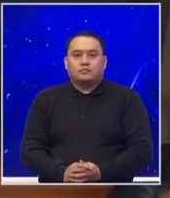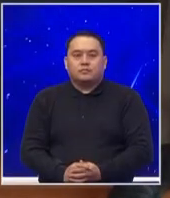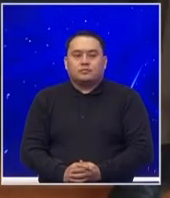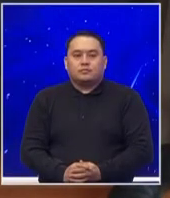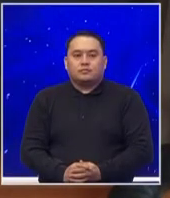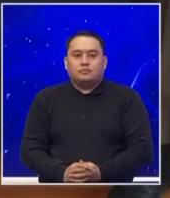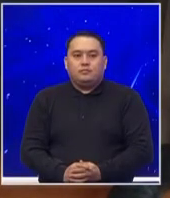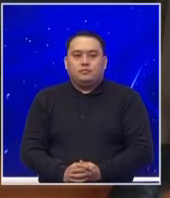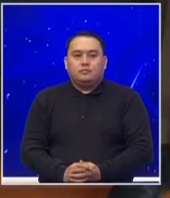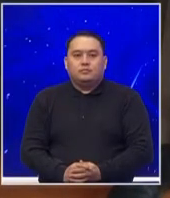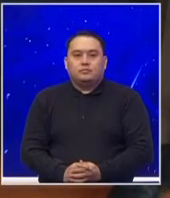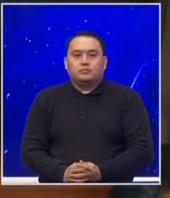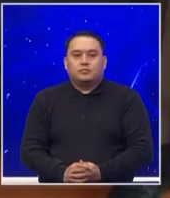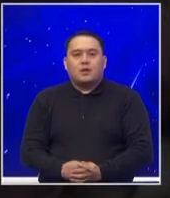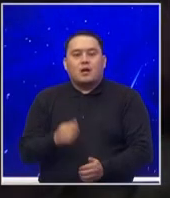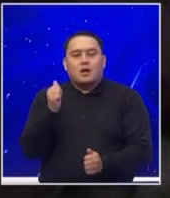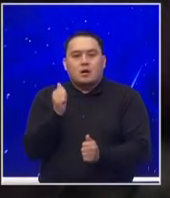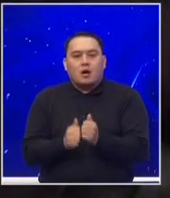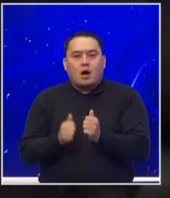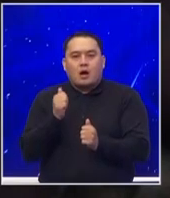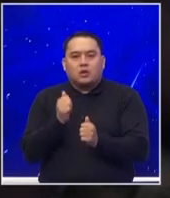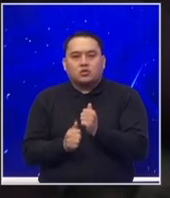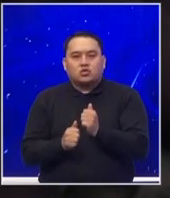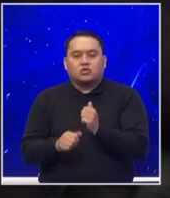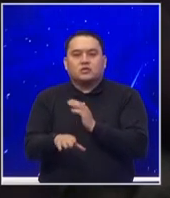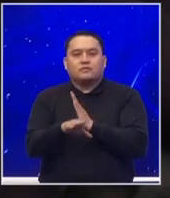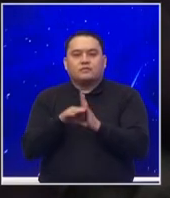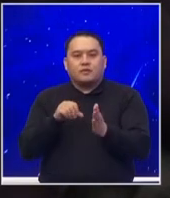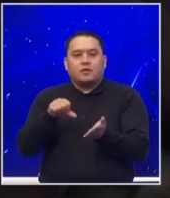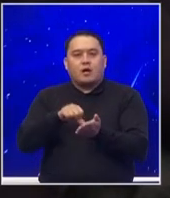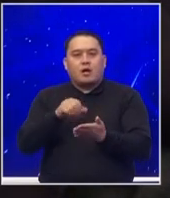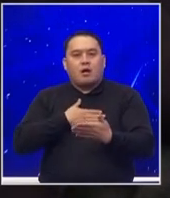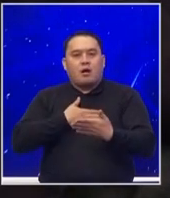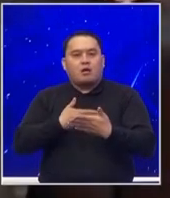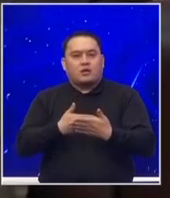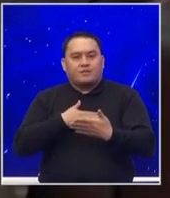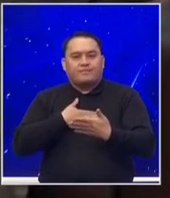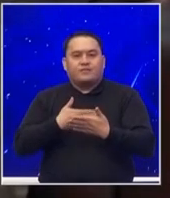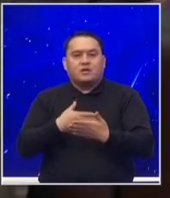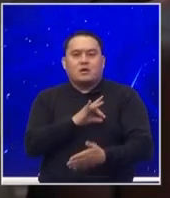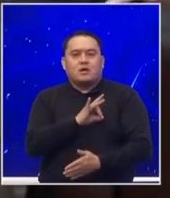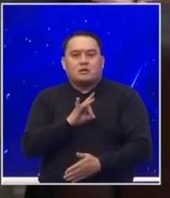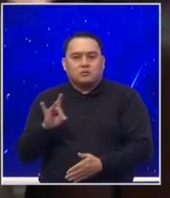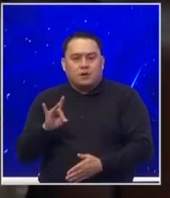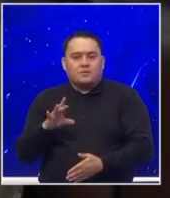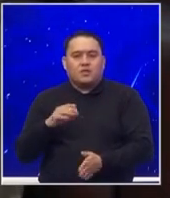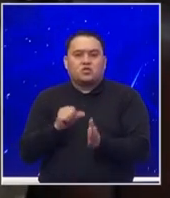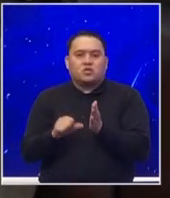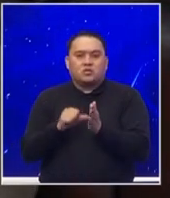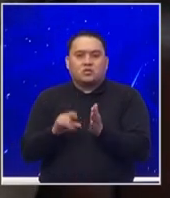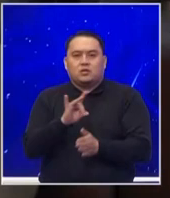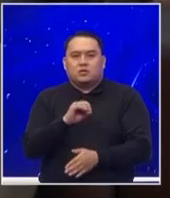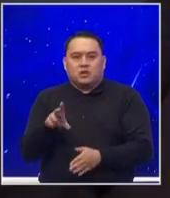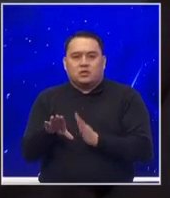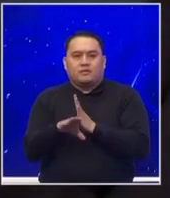Болат Бисултанұлы елде өткен әр саяси науқаннан қалыс қалған емес. Ақсу ауданының тумасы кеңес үкіметіне бері 60 мәртеден аса дауыс